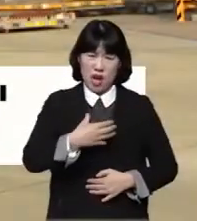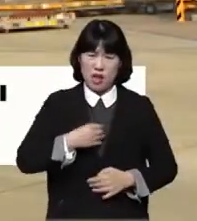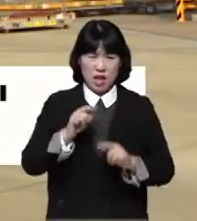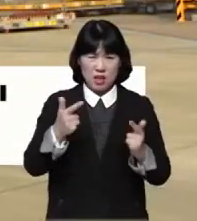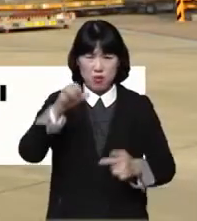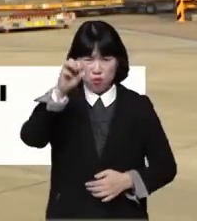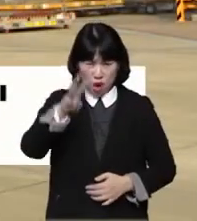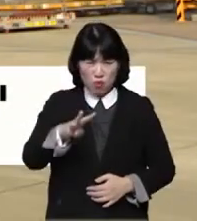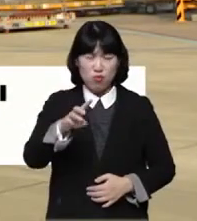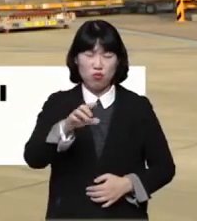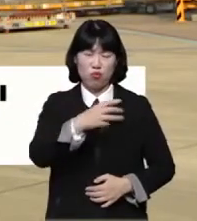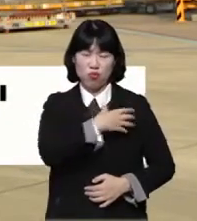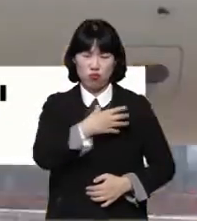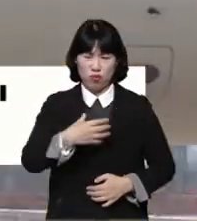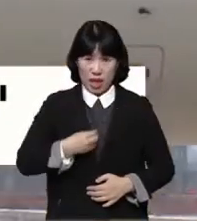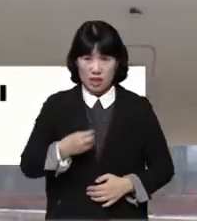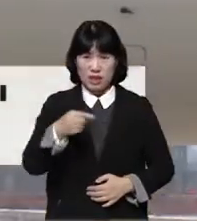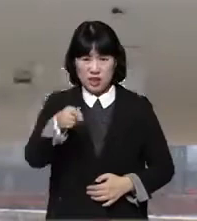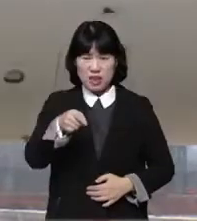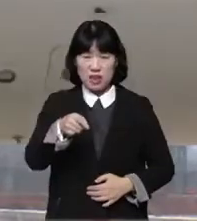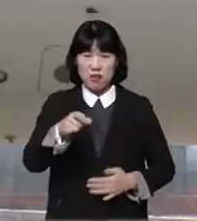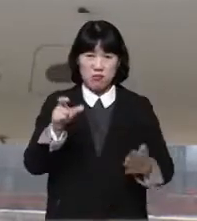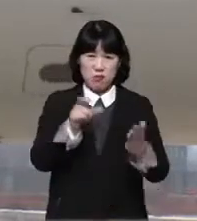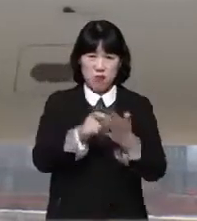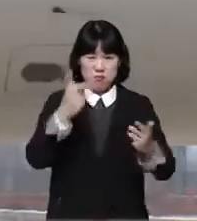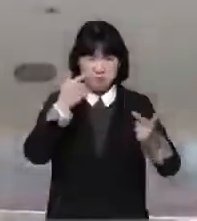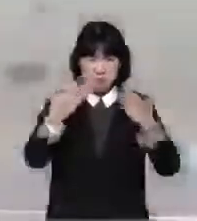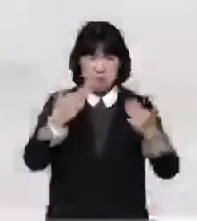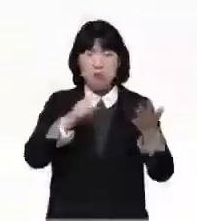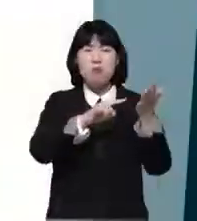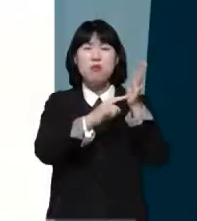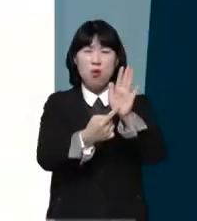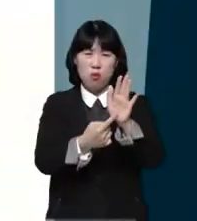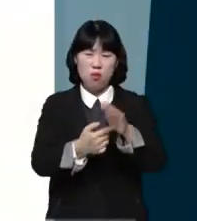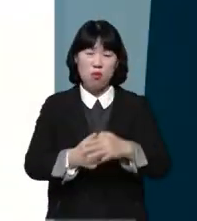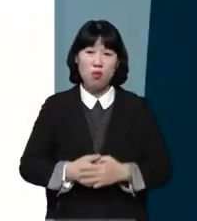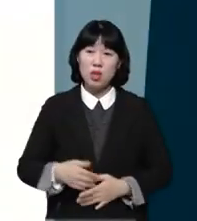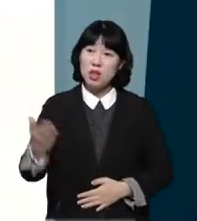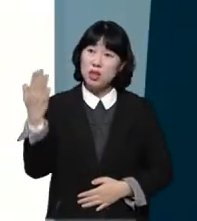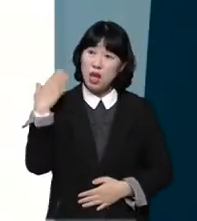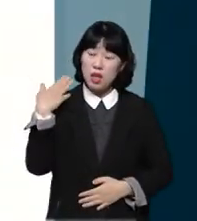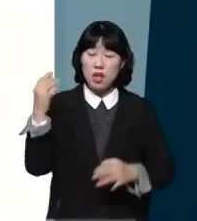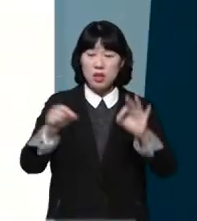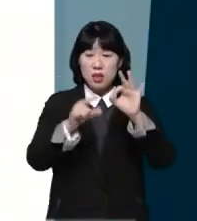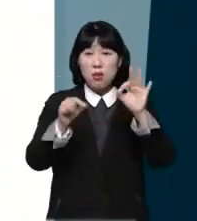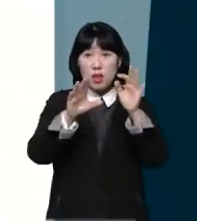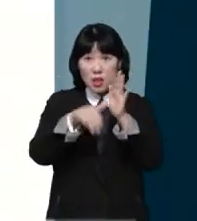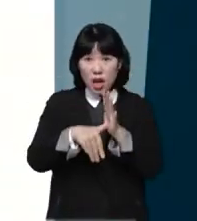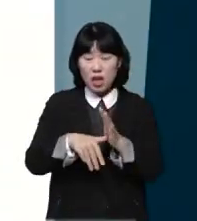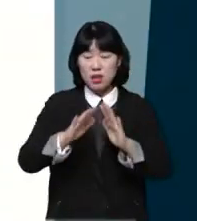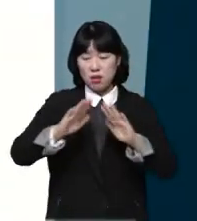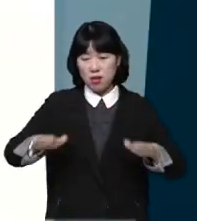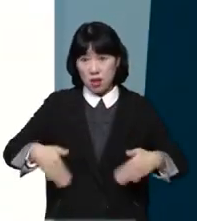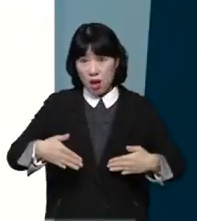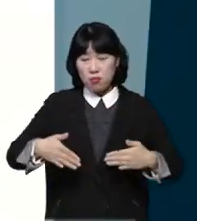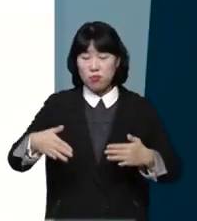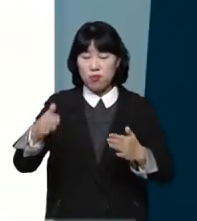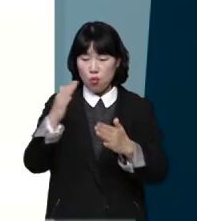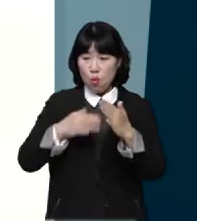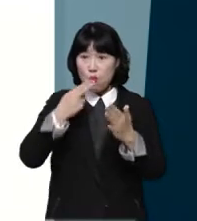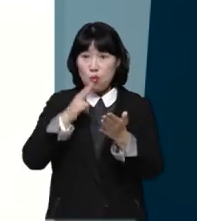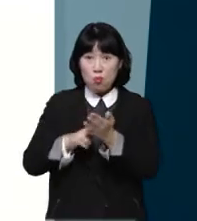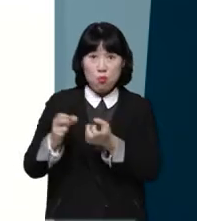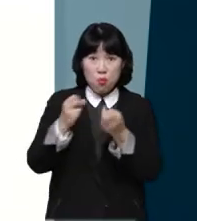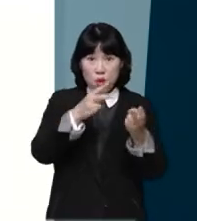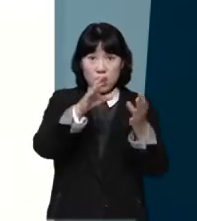광주 노안 공항 이었다는 점을 분명히 했습니다 지난달 전남도에 보낸 공문에 도 광주 무안